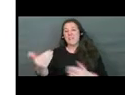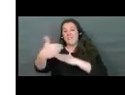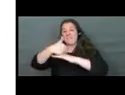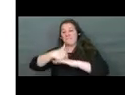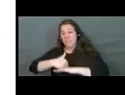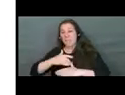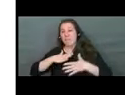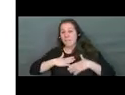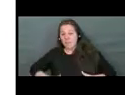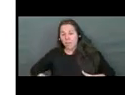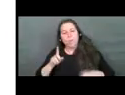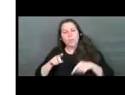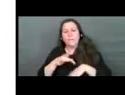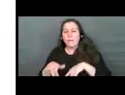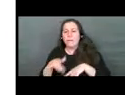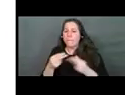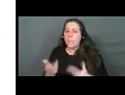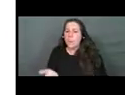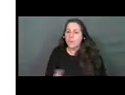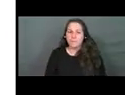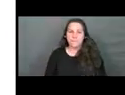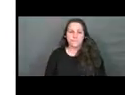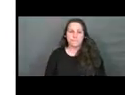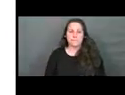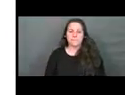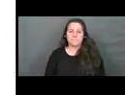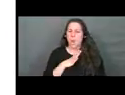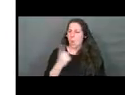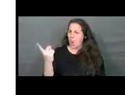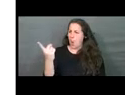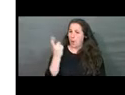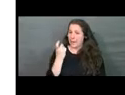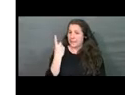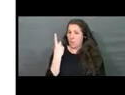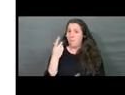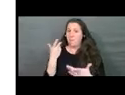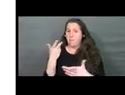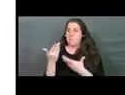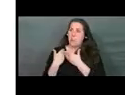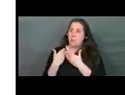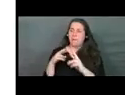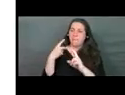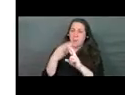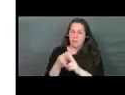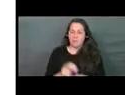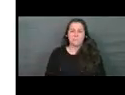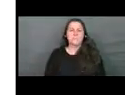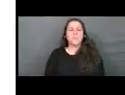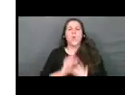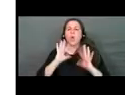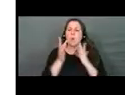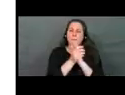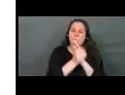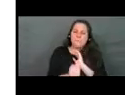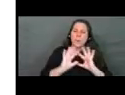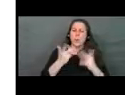en prévision du webinaire et on m'a demandé de répondre à celle-là. Quelle est la façon la plus facile et la plus efficace pour